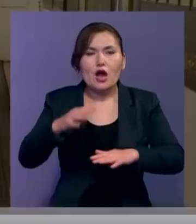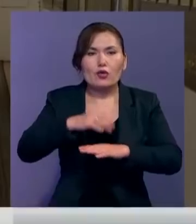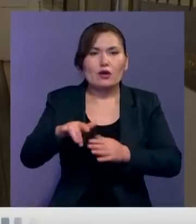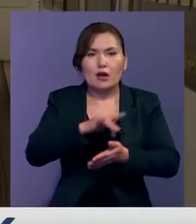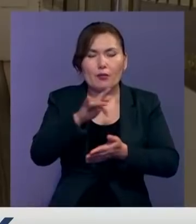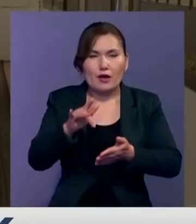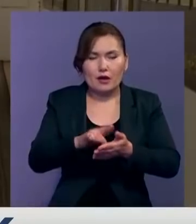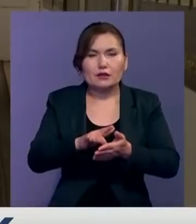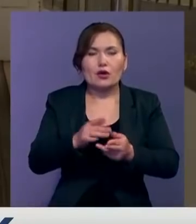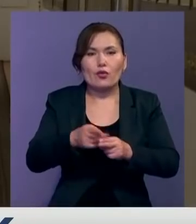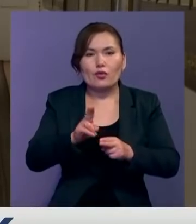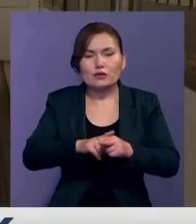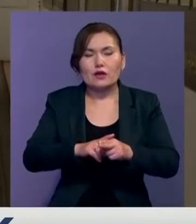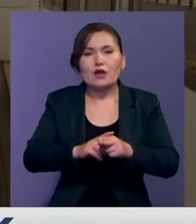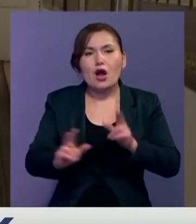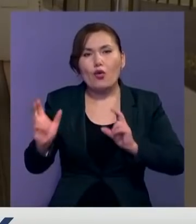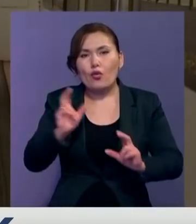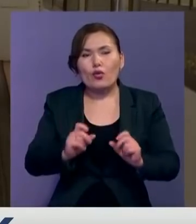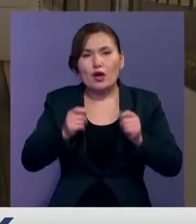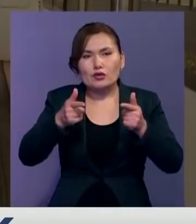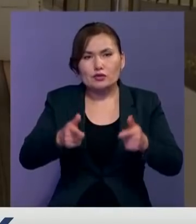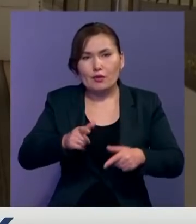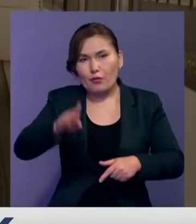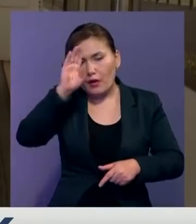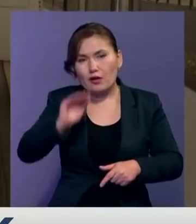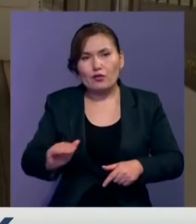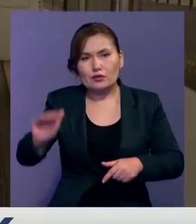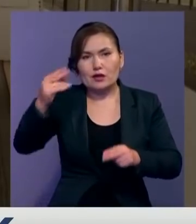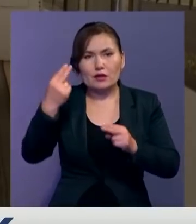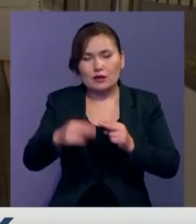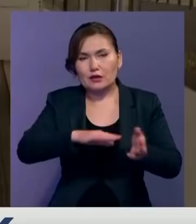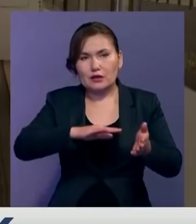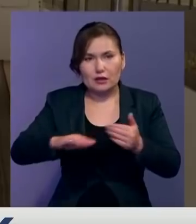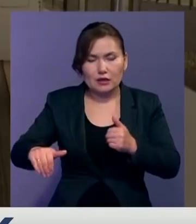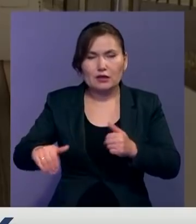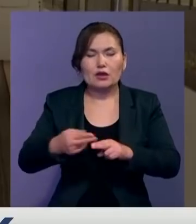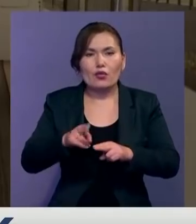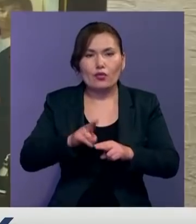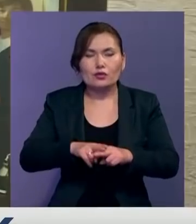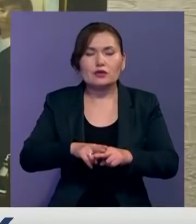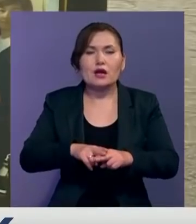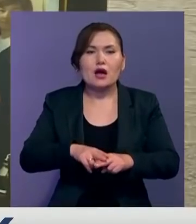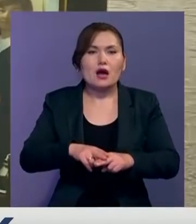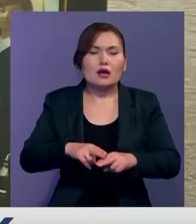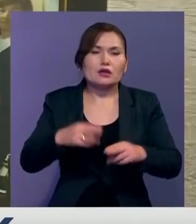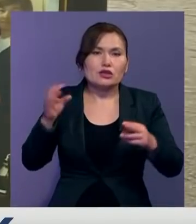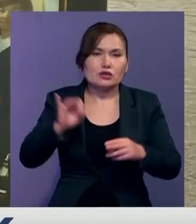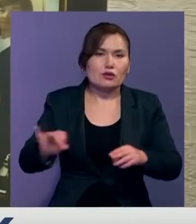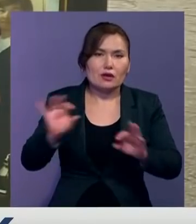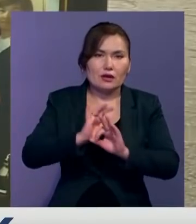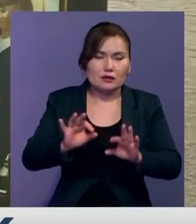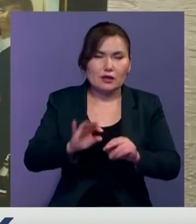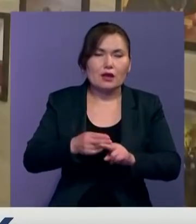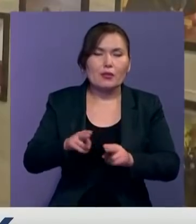техникалық институты орналасқан, сол жерге оқуға түсіп, сол оқуды бітіргеннен тоқтайды бұл жер. Бұл жобаға қолдау көрсету